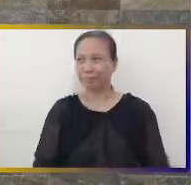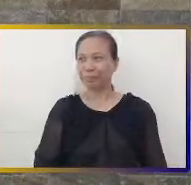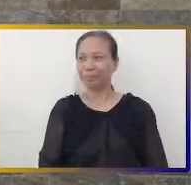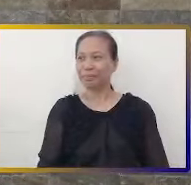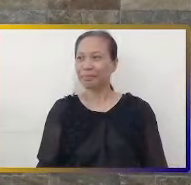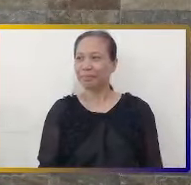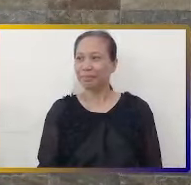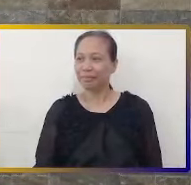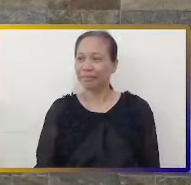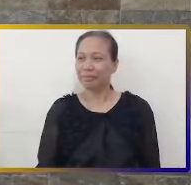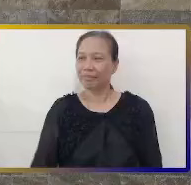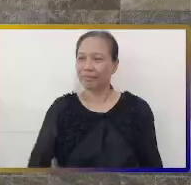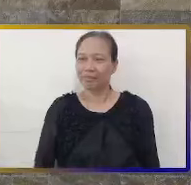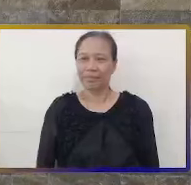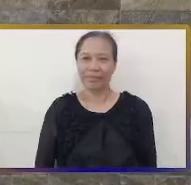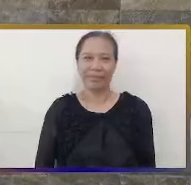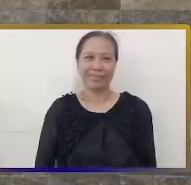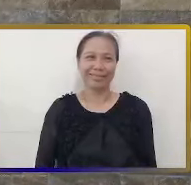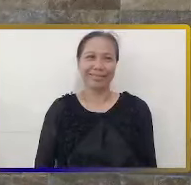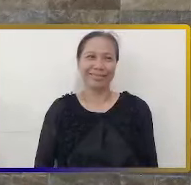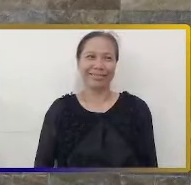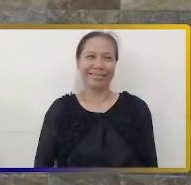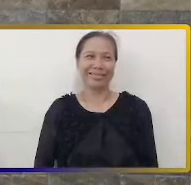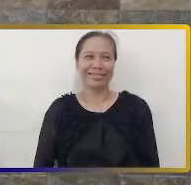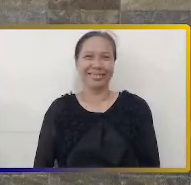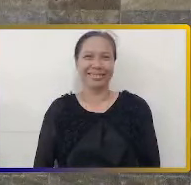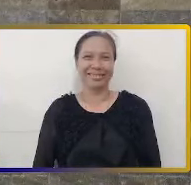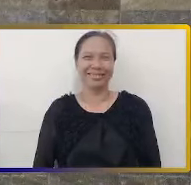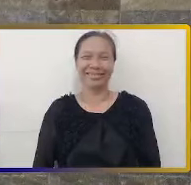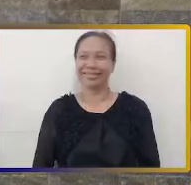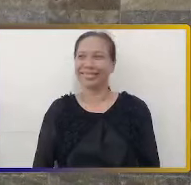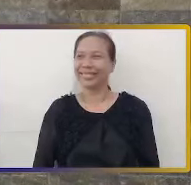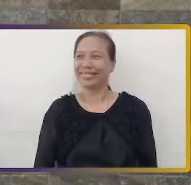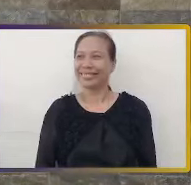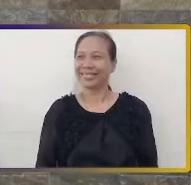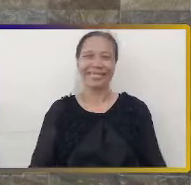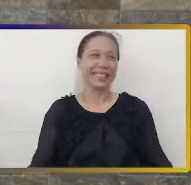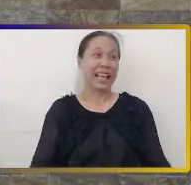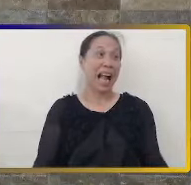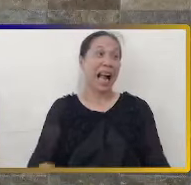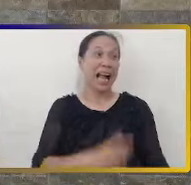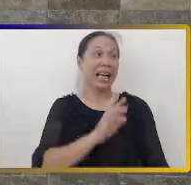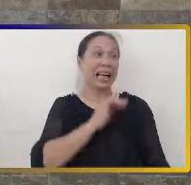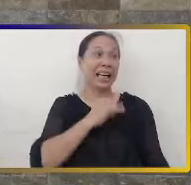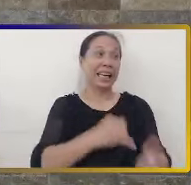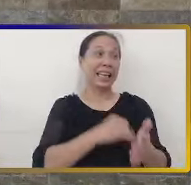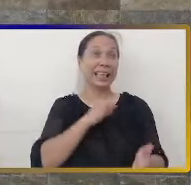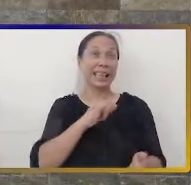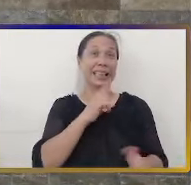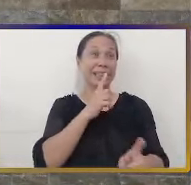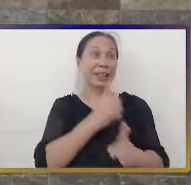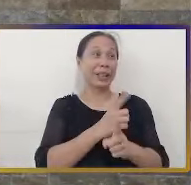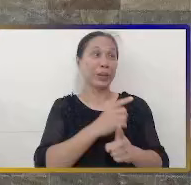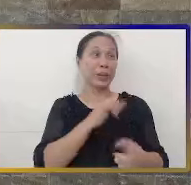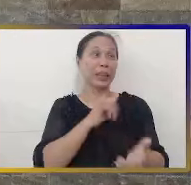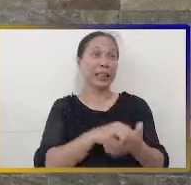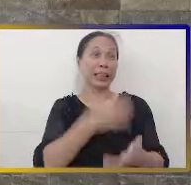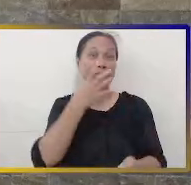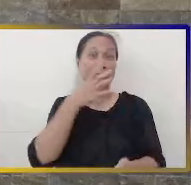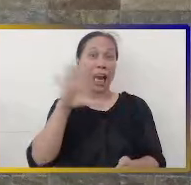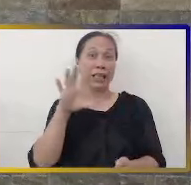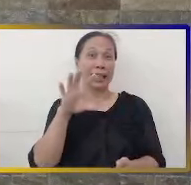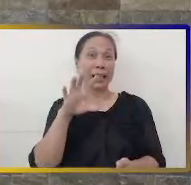halimbawang mainit yung sinasabi ko o yung klema sa loob O yun ang nagpapainit pero mga